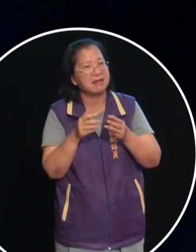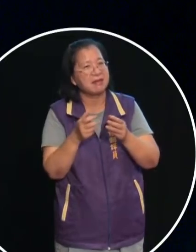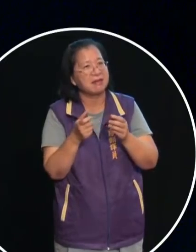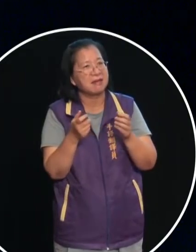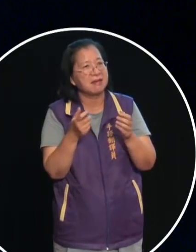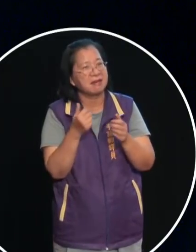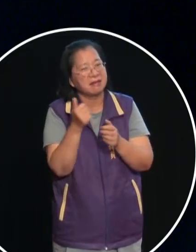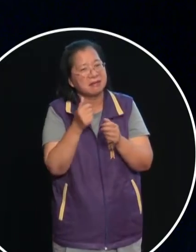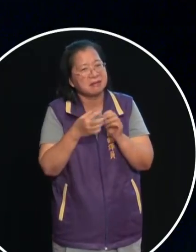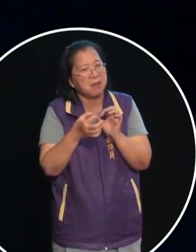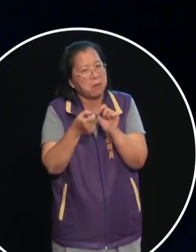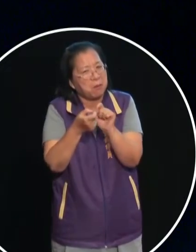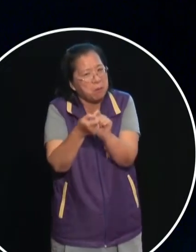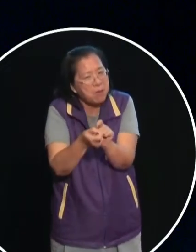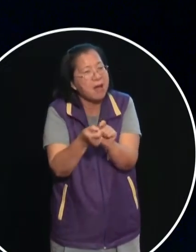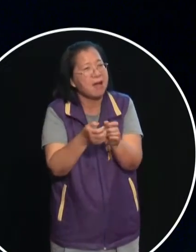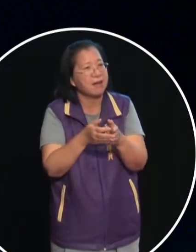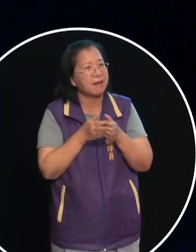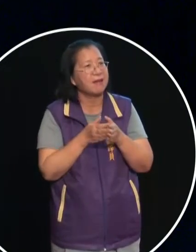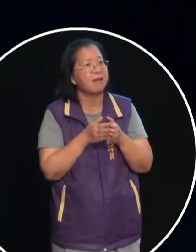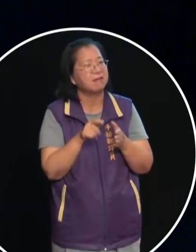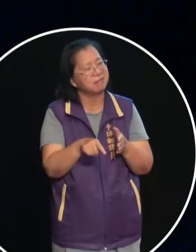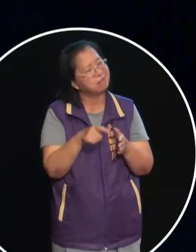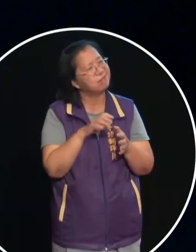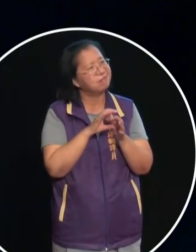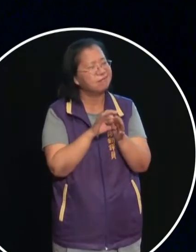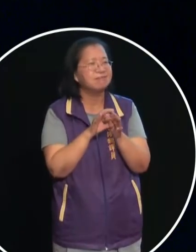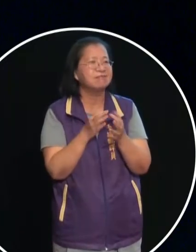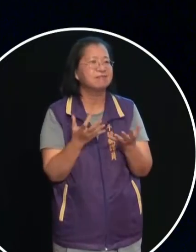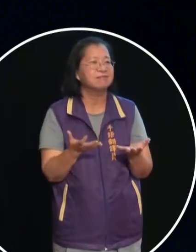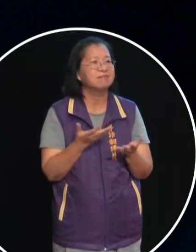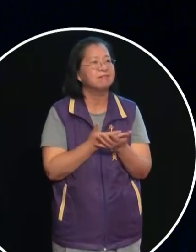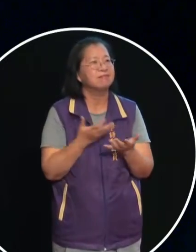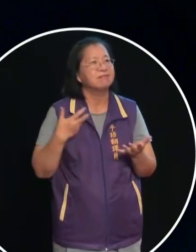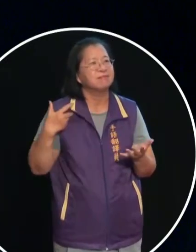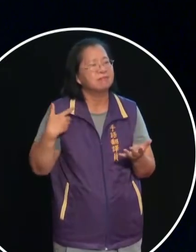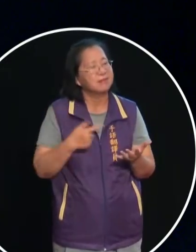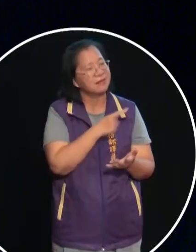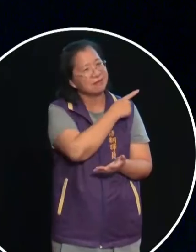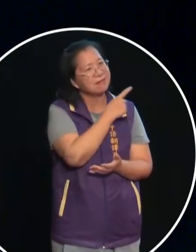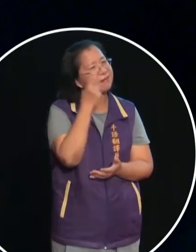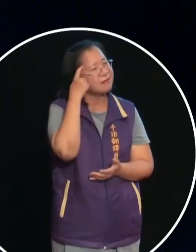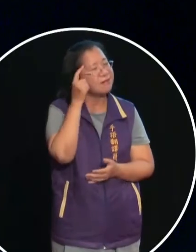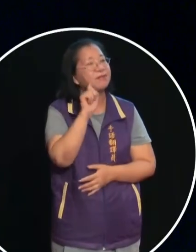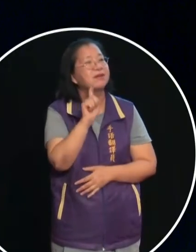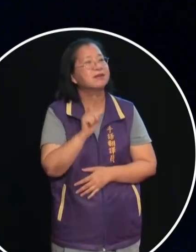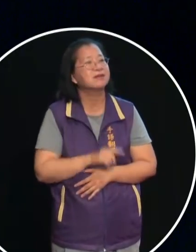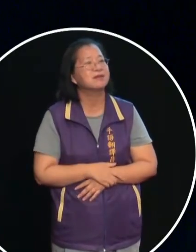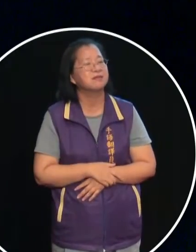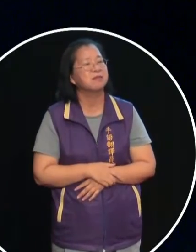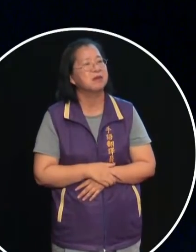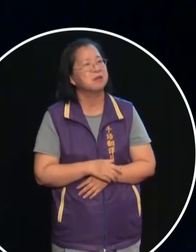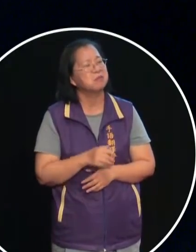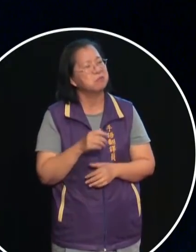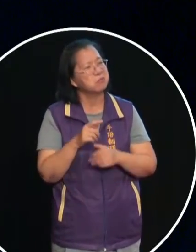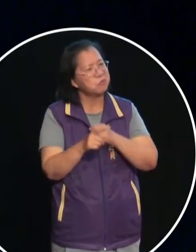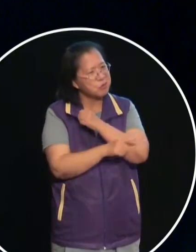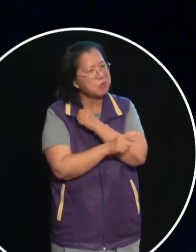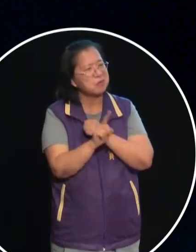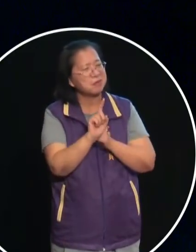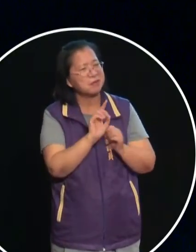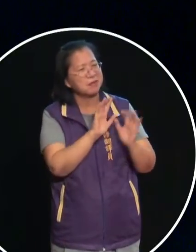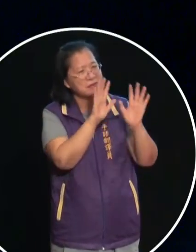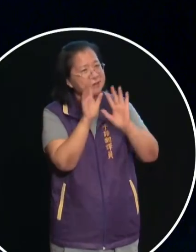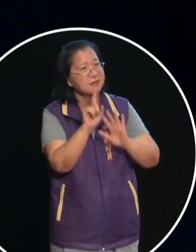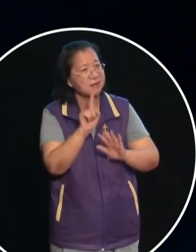的关系。我不晓得，那个诺基玛先生怎么看这个效果怎么样？是不是我